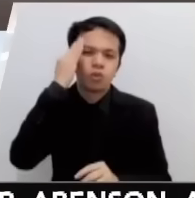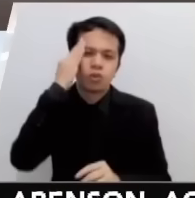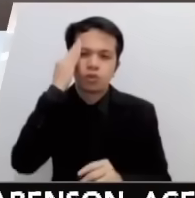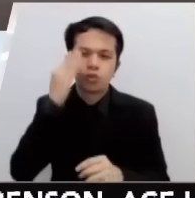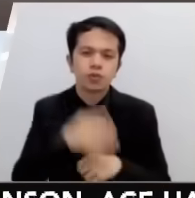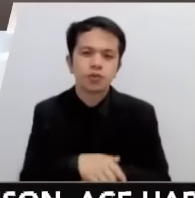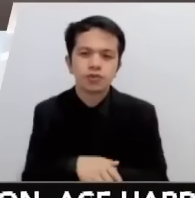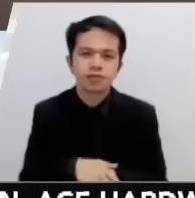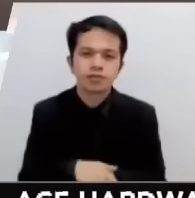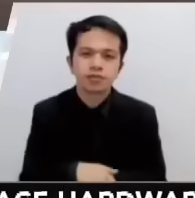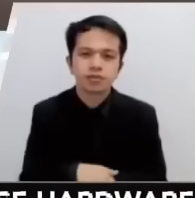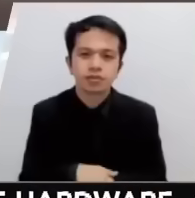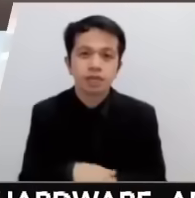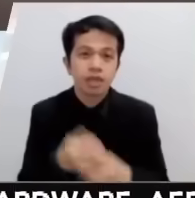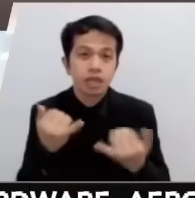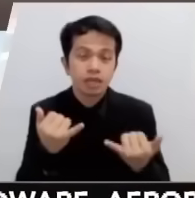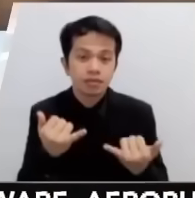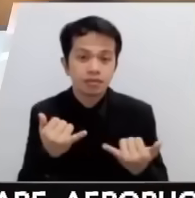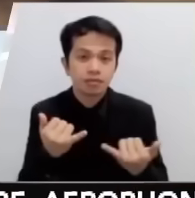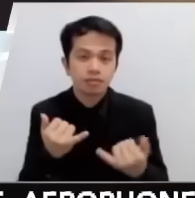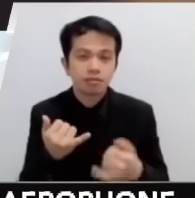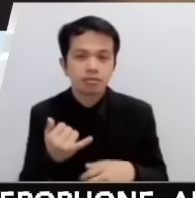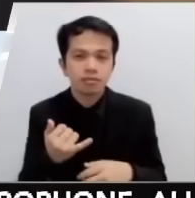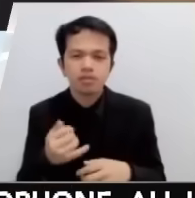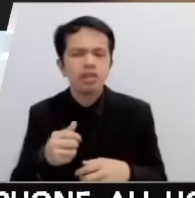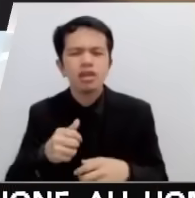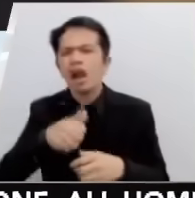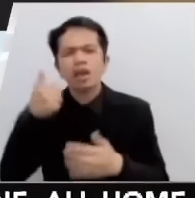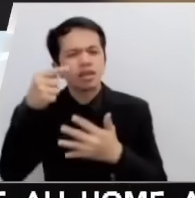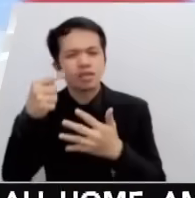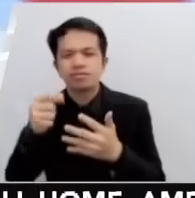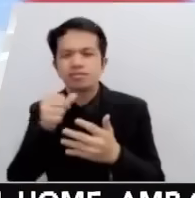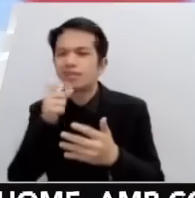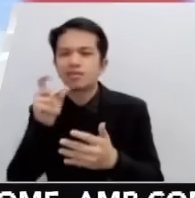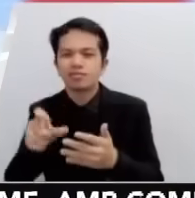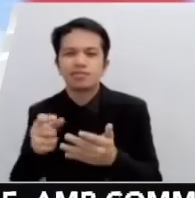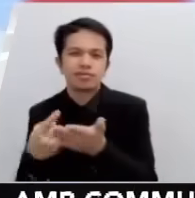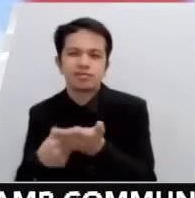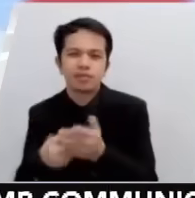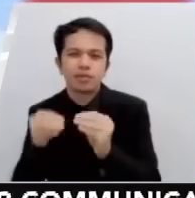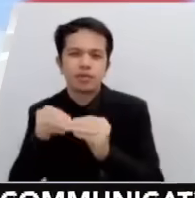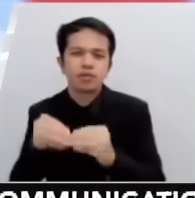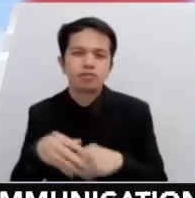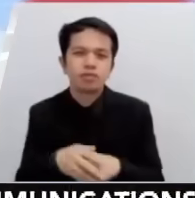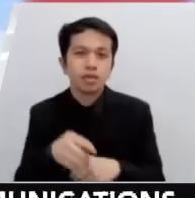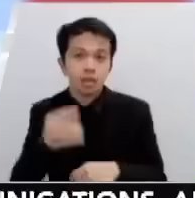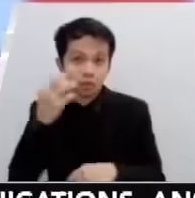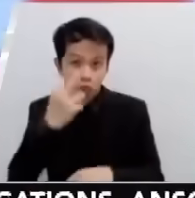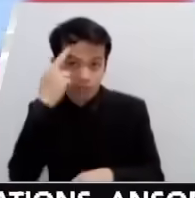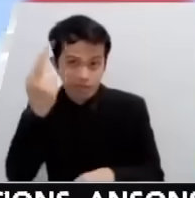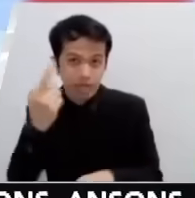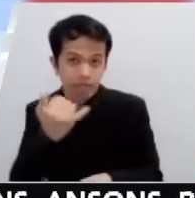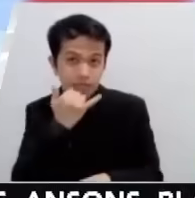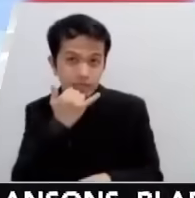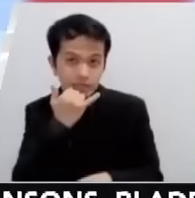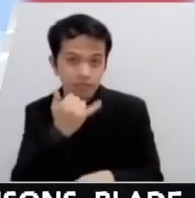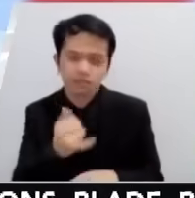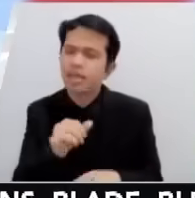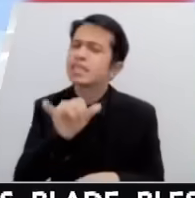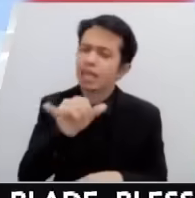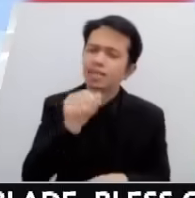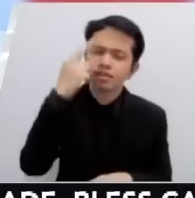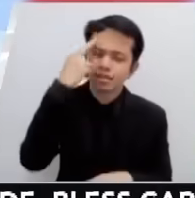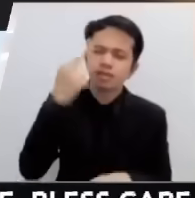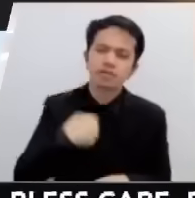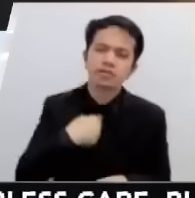andang pag-usapan ng ibang bagay pa doon right there and then po ba na-realize niyo na mali yung inyong ginawa ah yeah so I